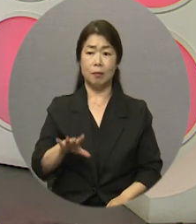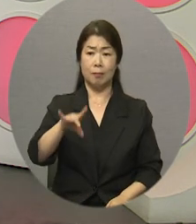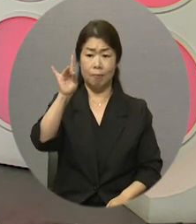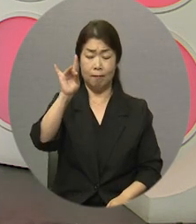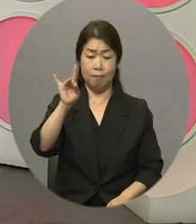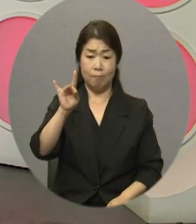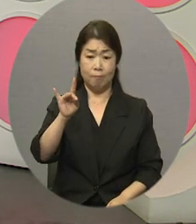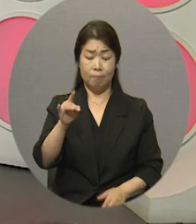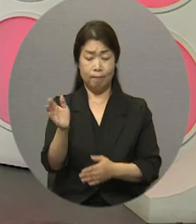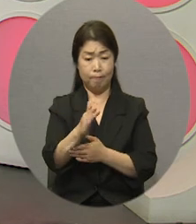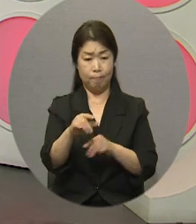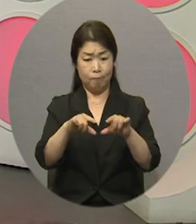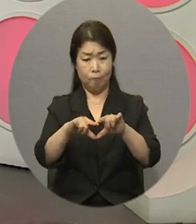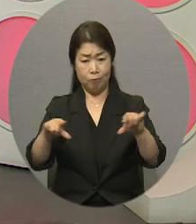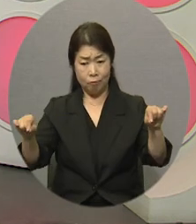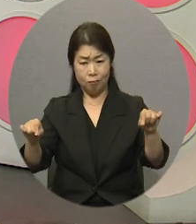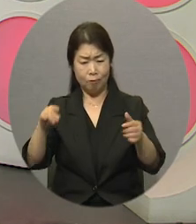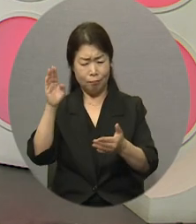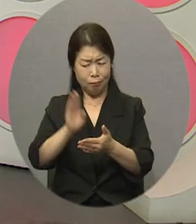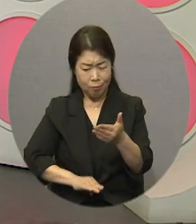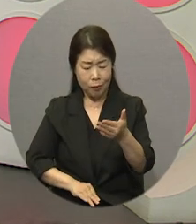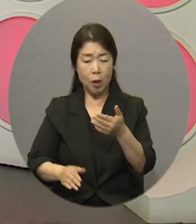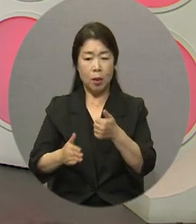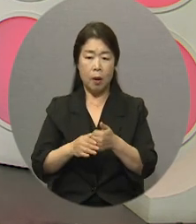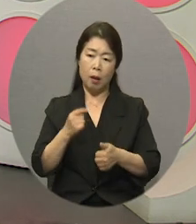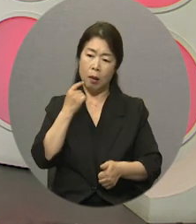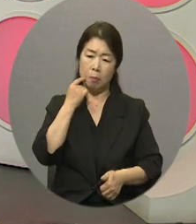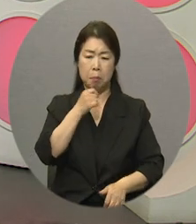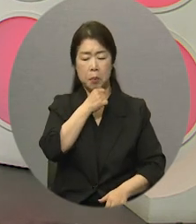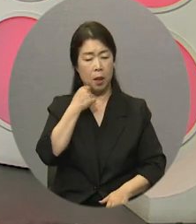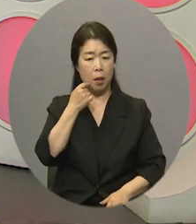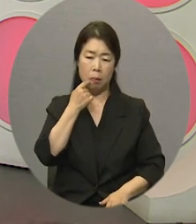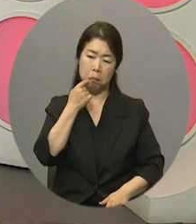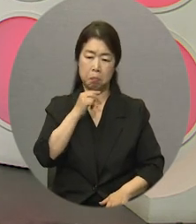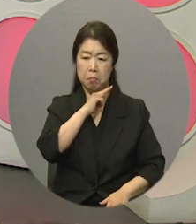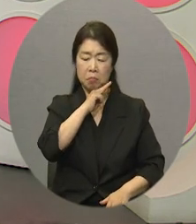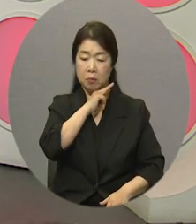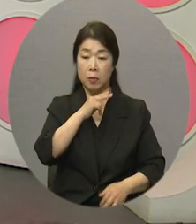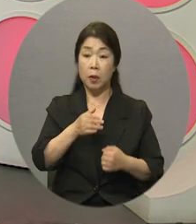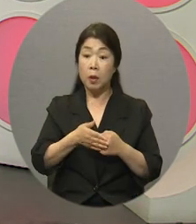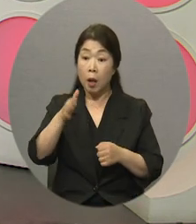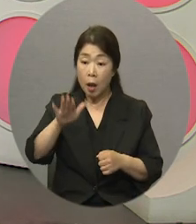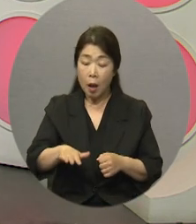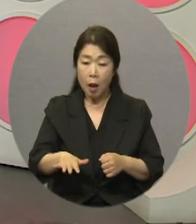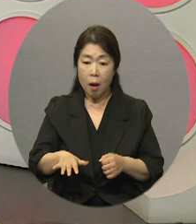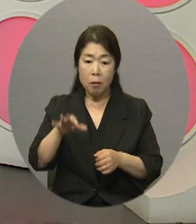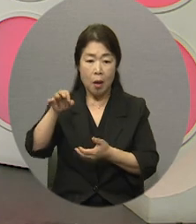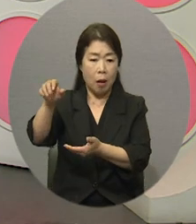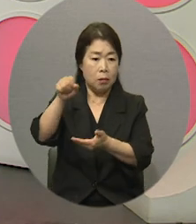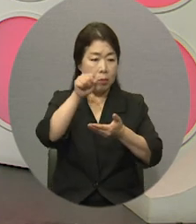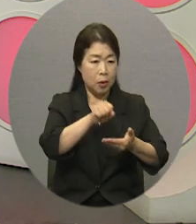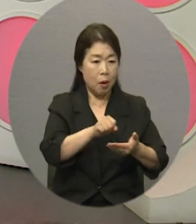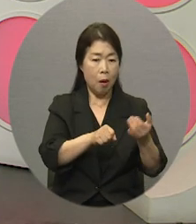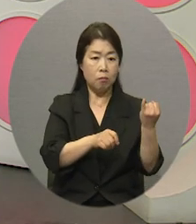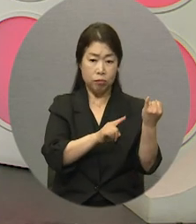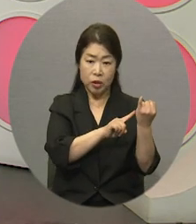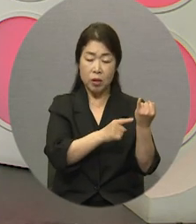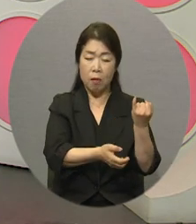터라 맛을 좀 의심을 했는데요. 우리 아내의 칭찬으로 정말 걱정은 깨끗이